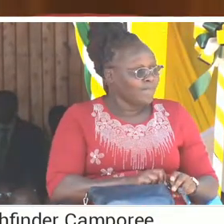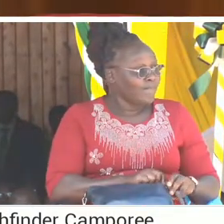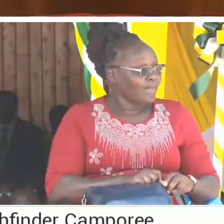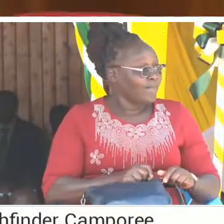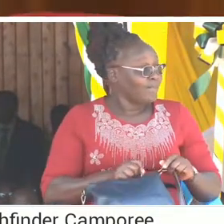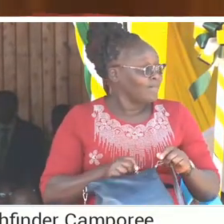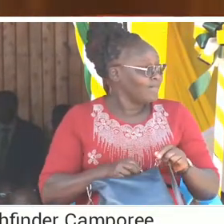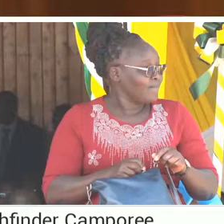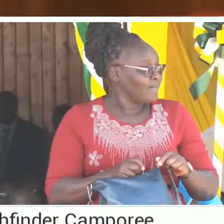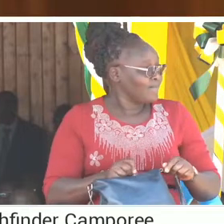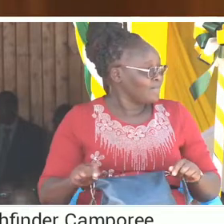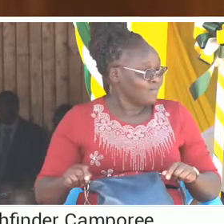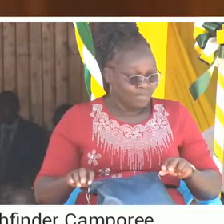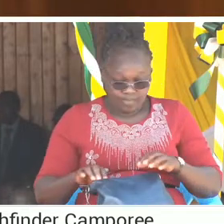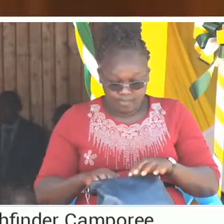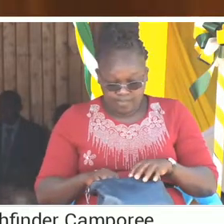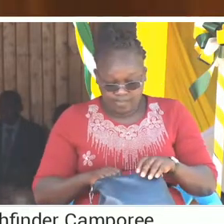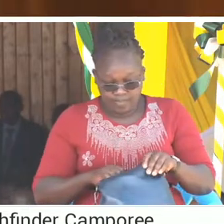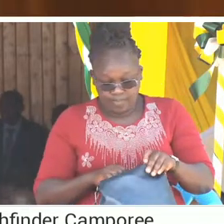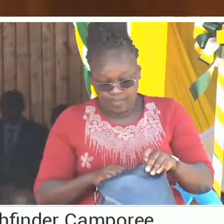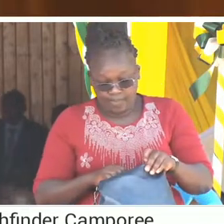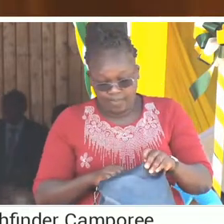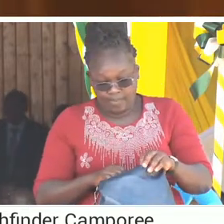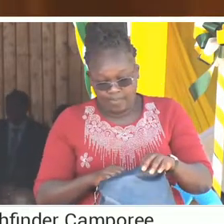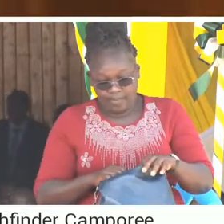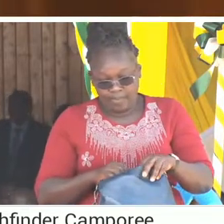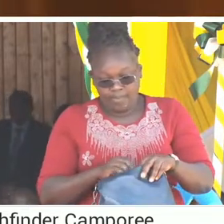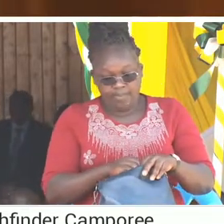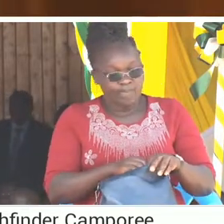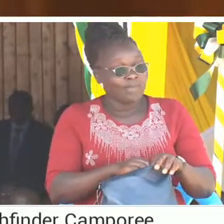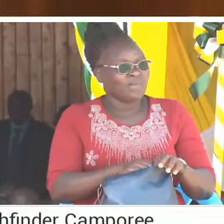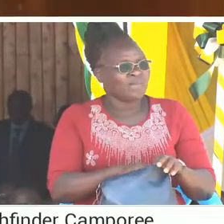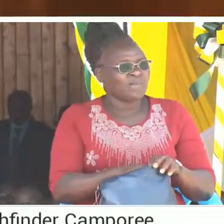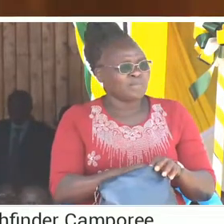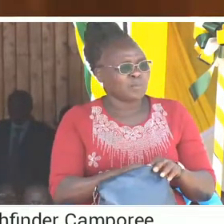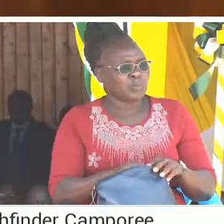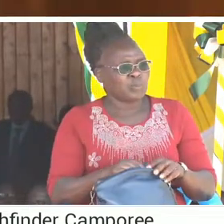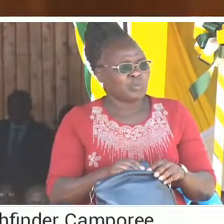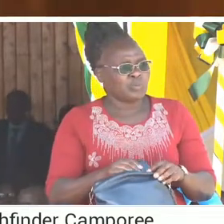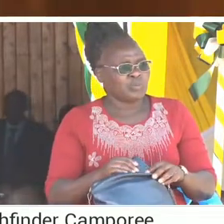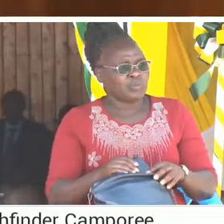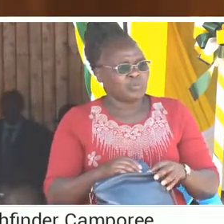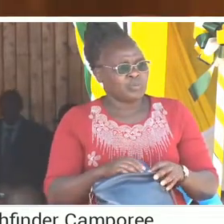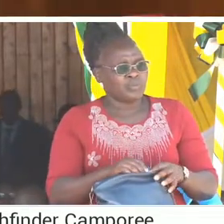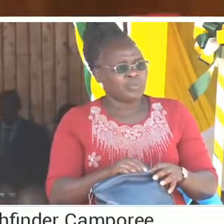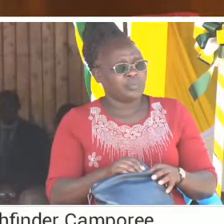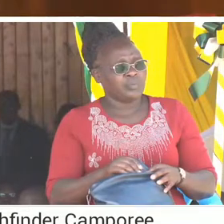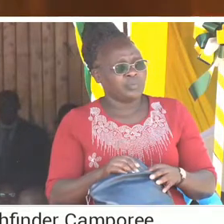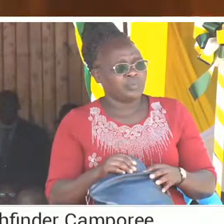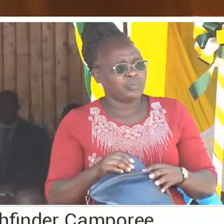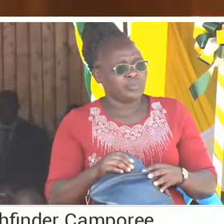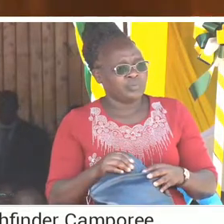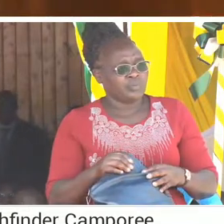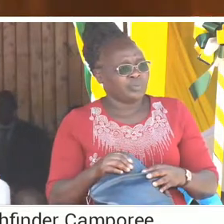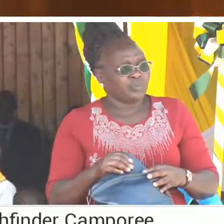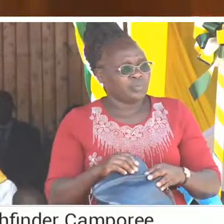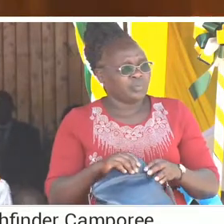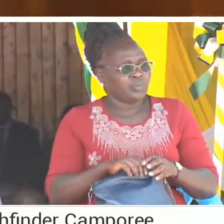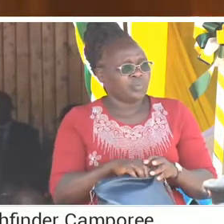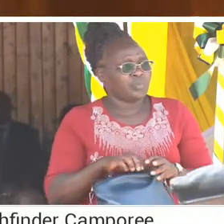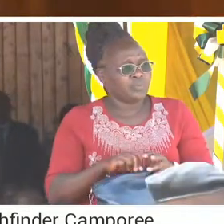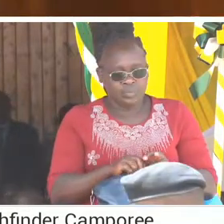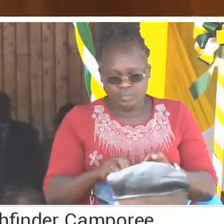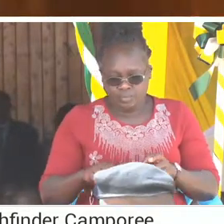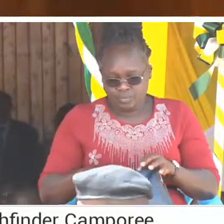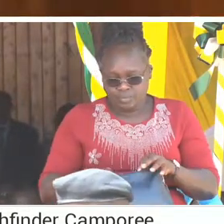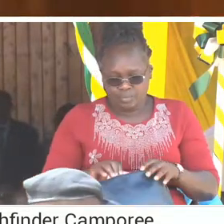Namgoi, Namgoi Children watafuata. Namgoi Children watafuata Hills School, Olesos Hills. Hivyo basi wanaoingia